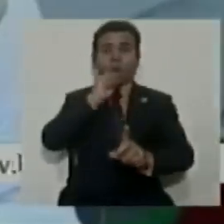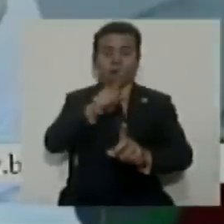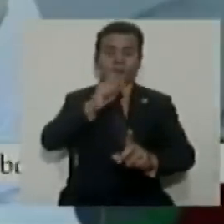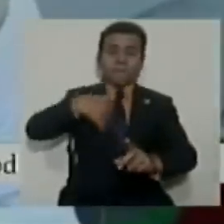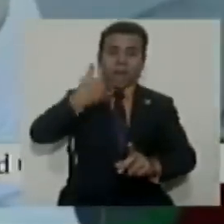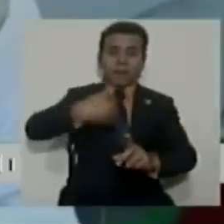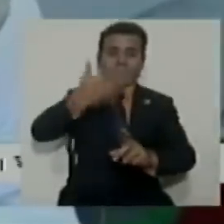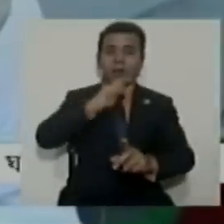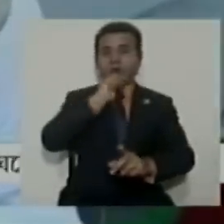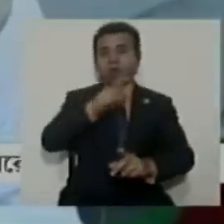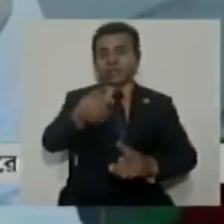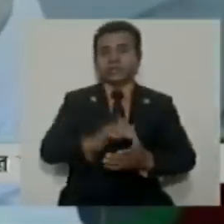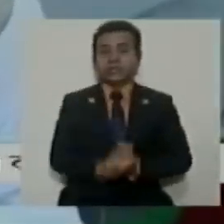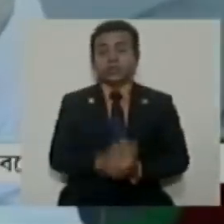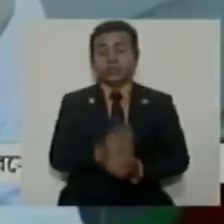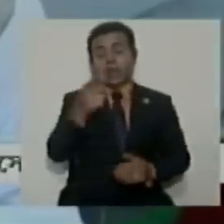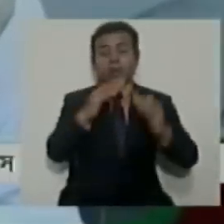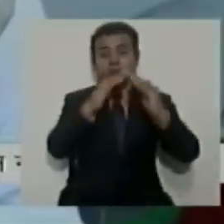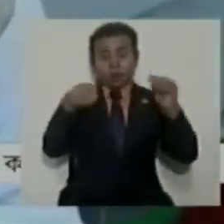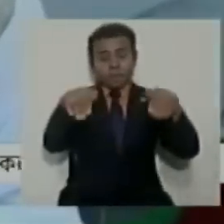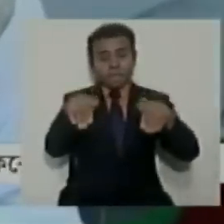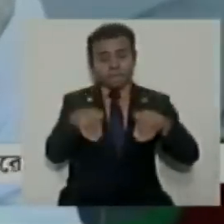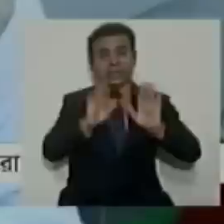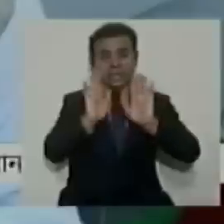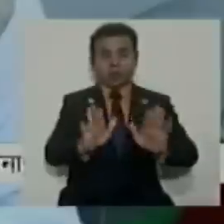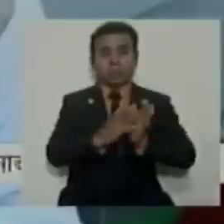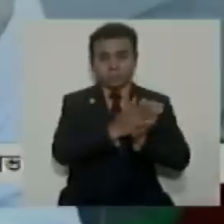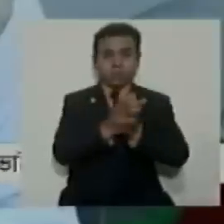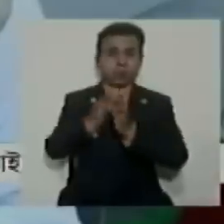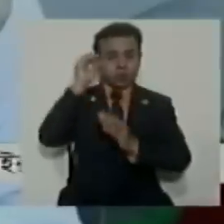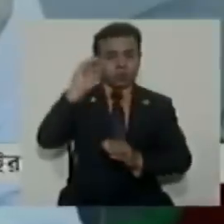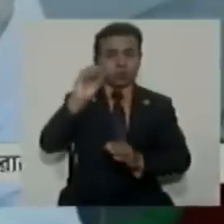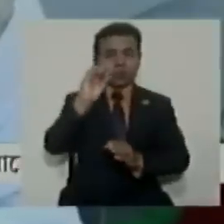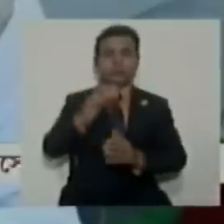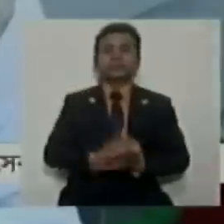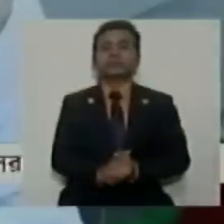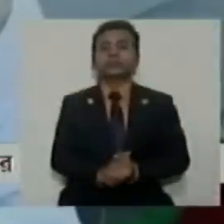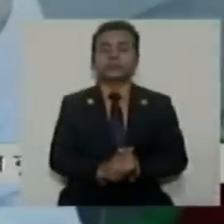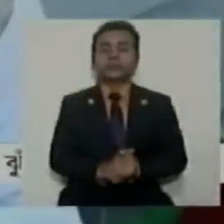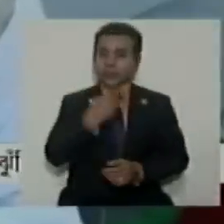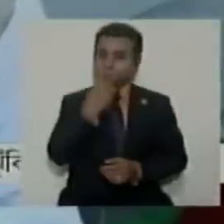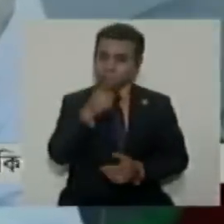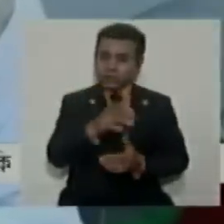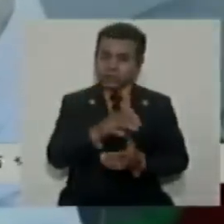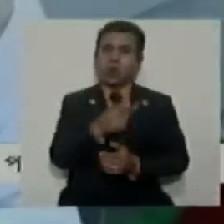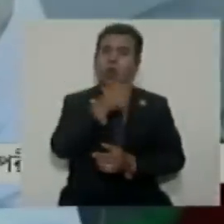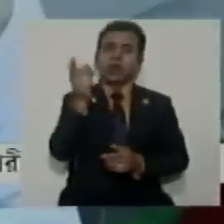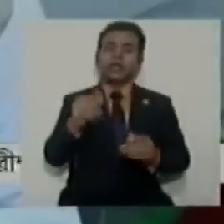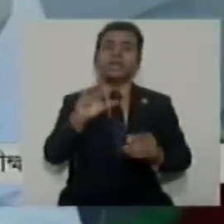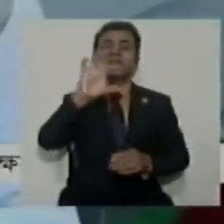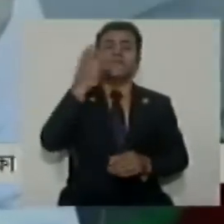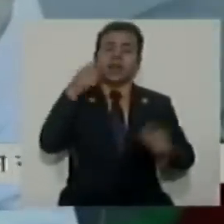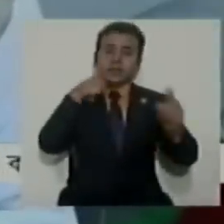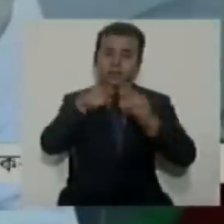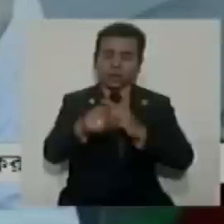সংক্রামিত হয়েছে। যদিও একে অপরের সাথে দেখা হচ্ছে না, কিন্তু তবু সংক্রমণের হার